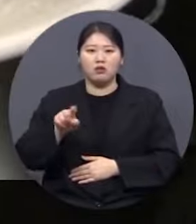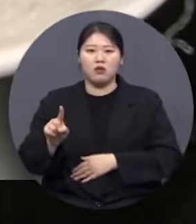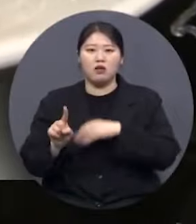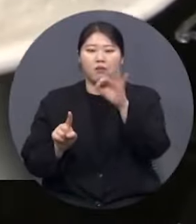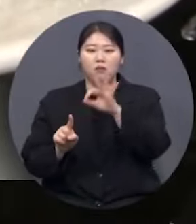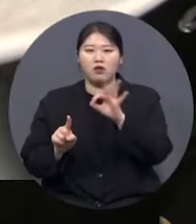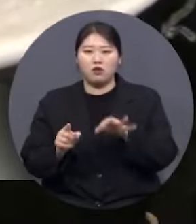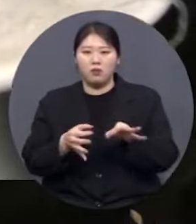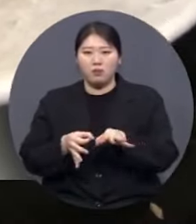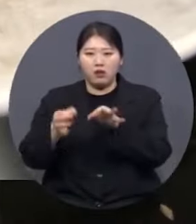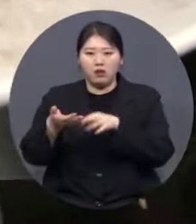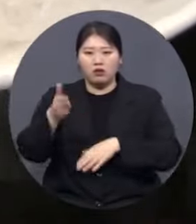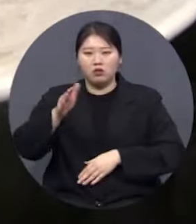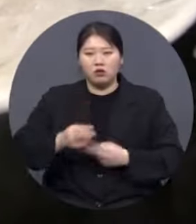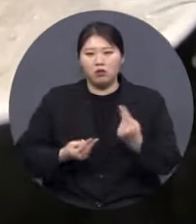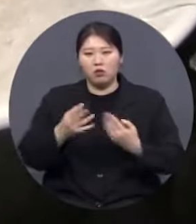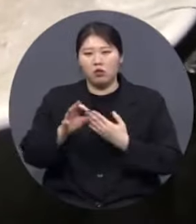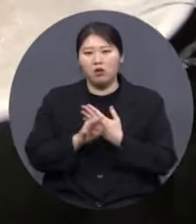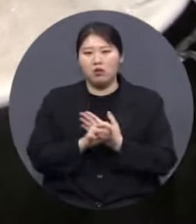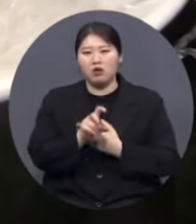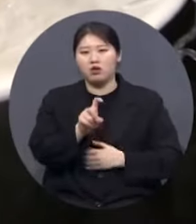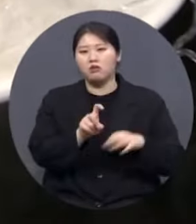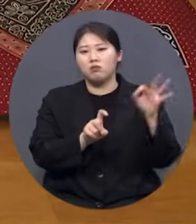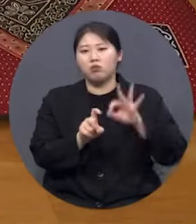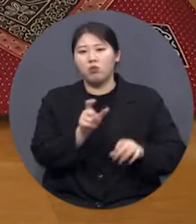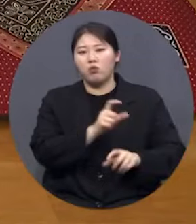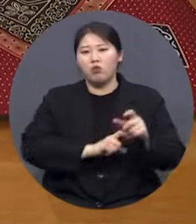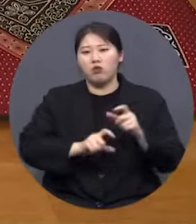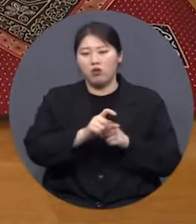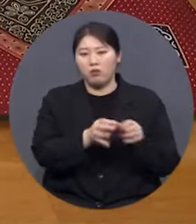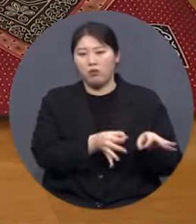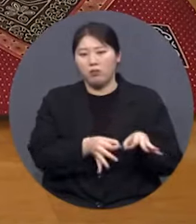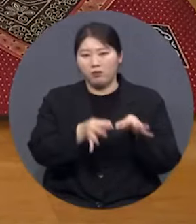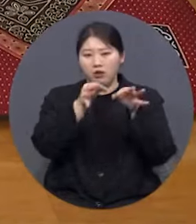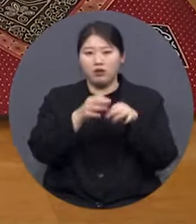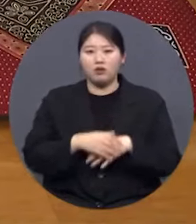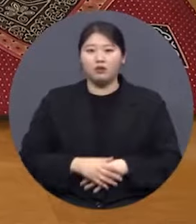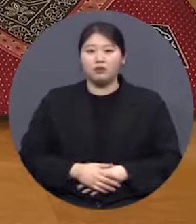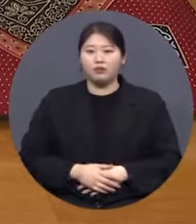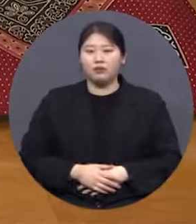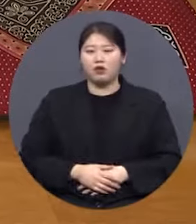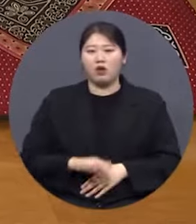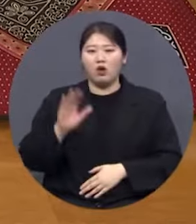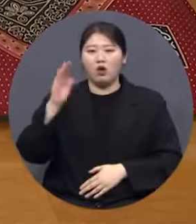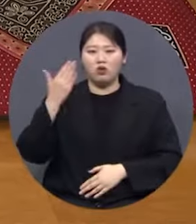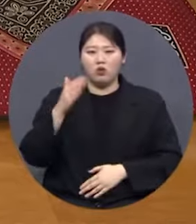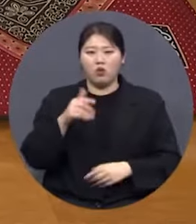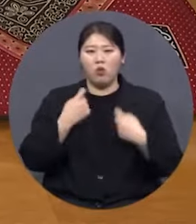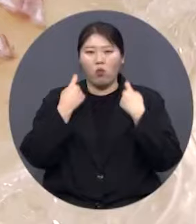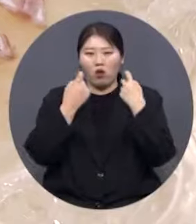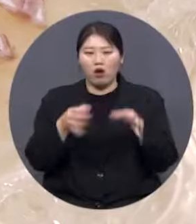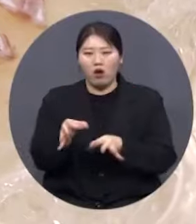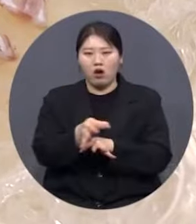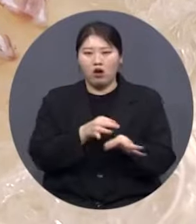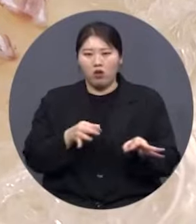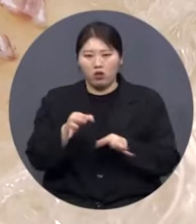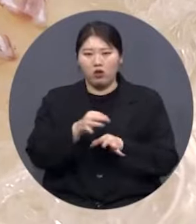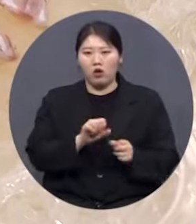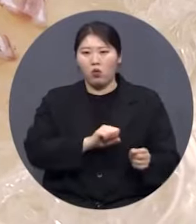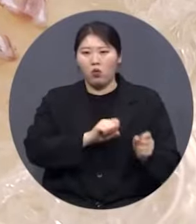동안 10%포인트나 더 오른 겁니다. 최근 관광 경기가 팬데믹 시기보다